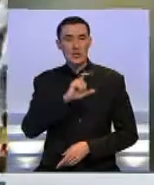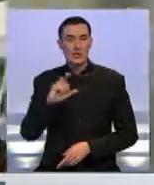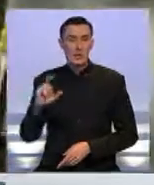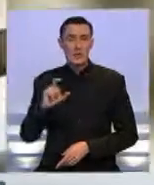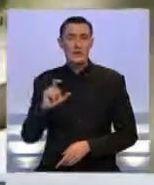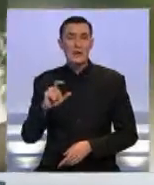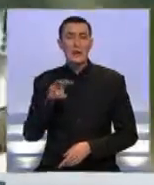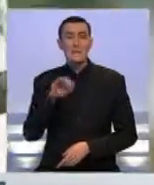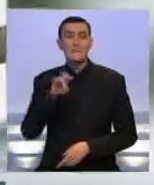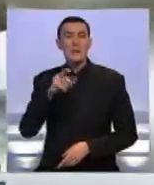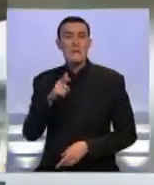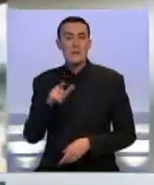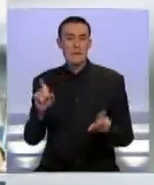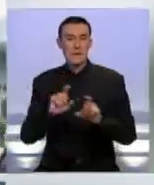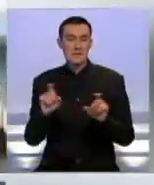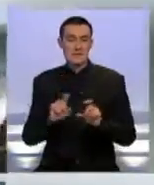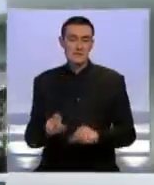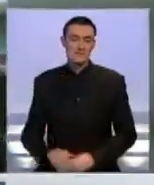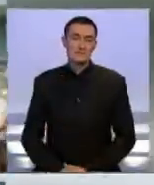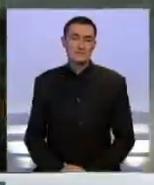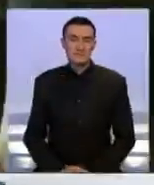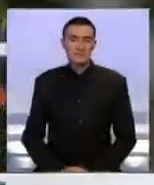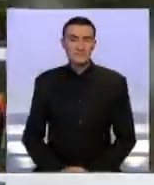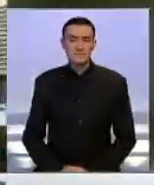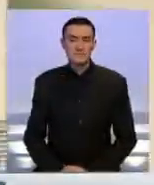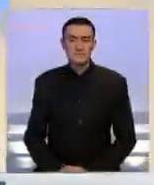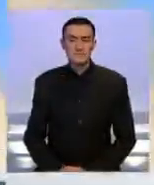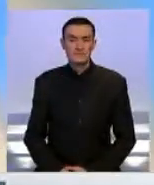в мебельном магазине.